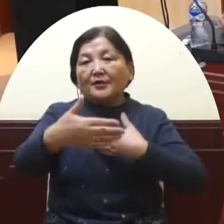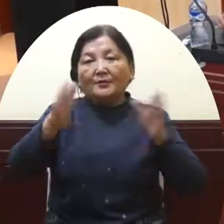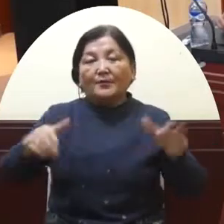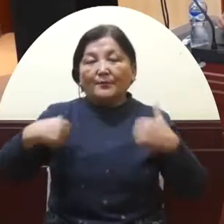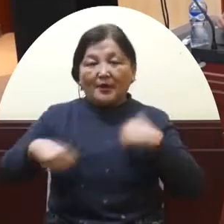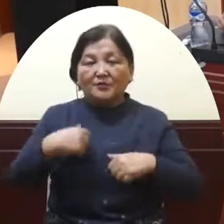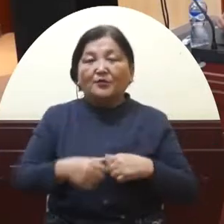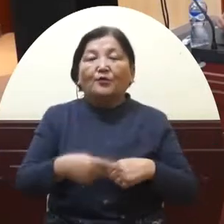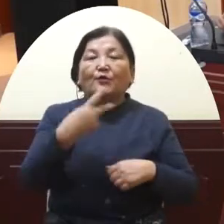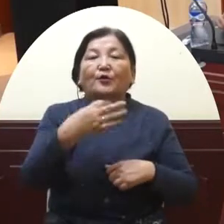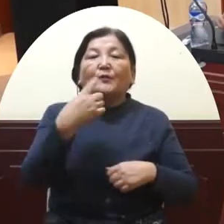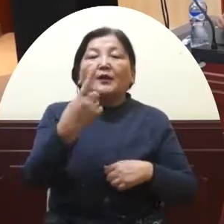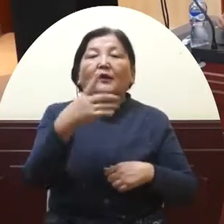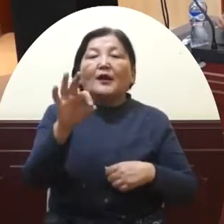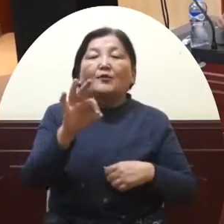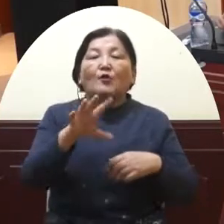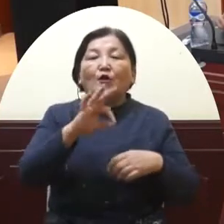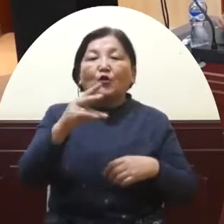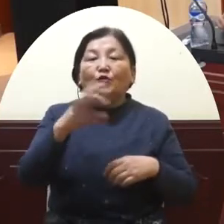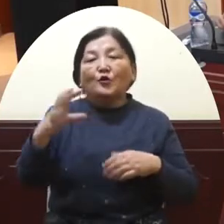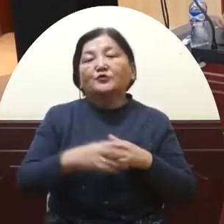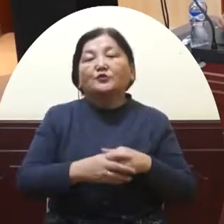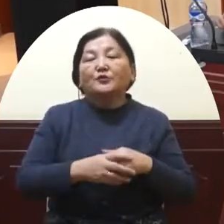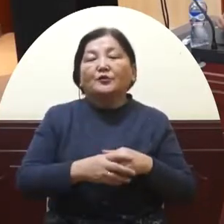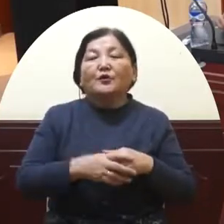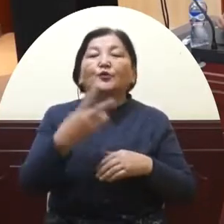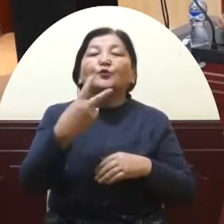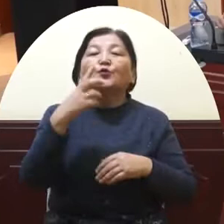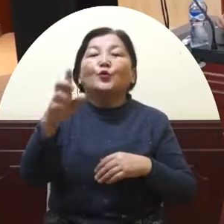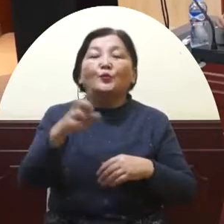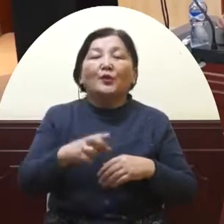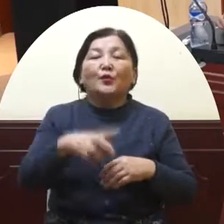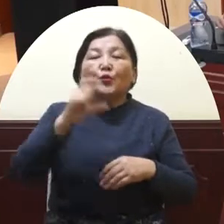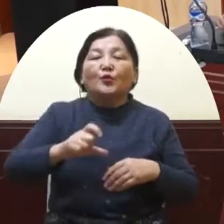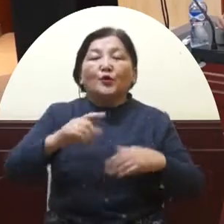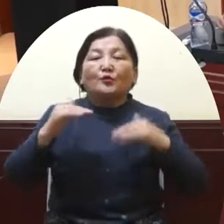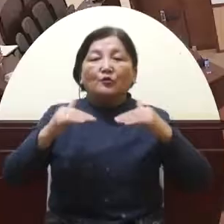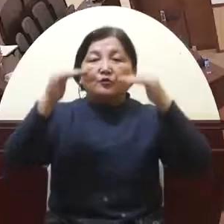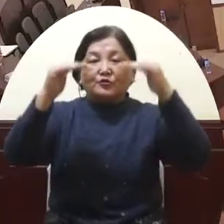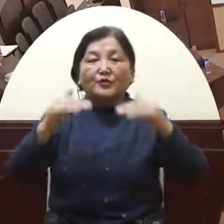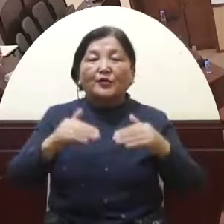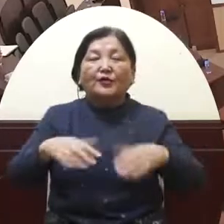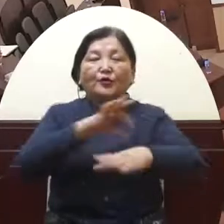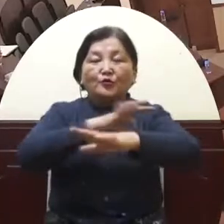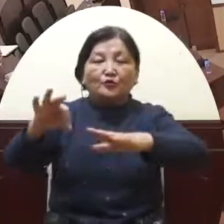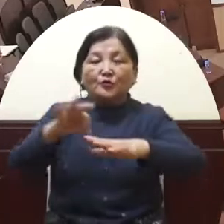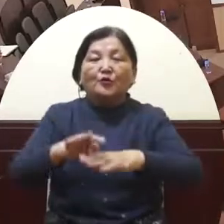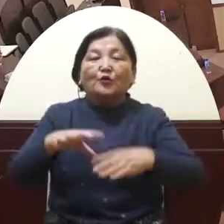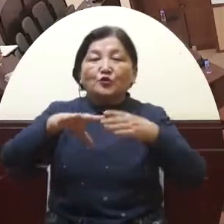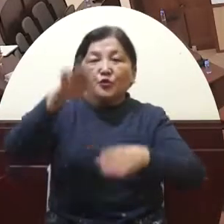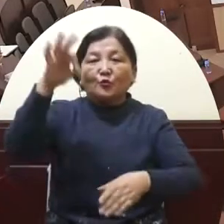2010 оноос 2013 онд Нэгдсэн үндэсний байгууллагын хөгжлийн хөтөлбөрийн сонгуулийн